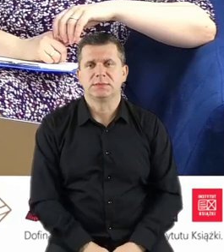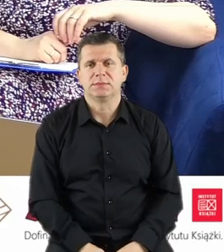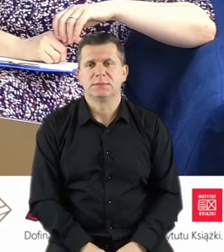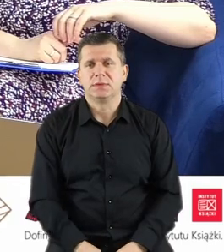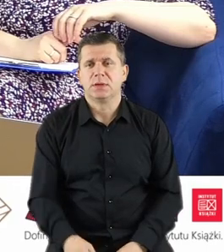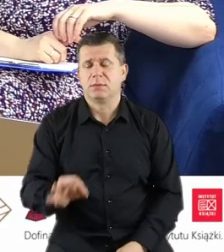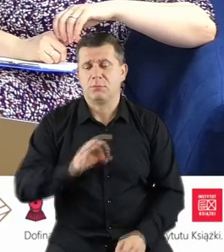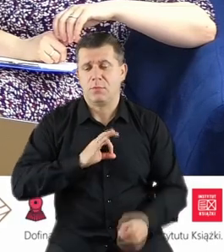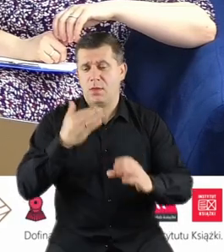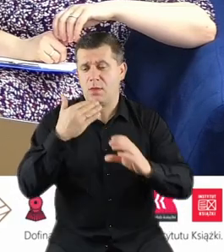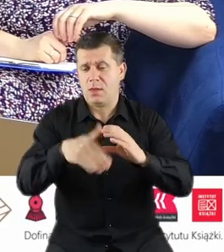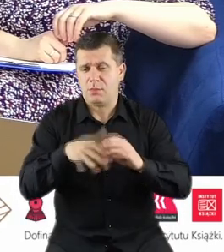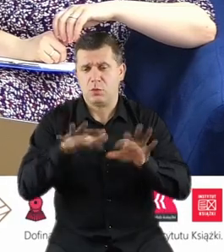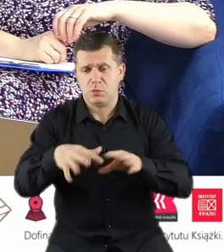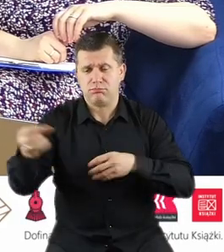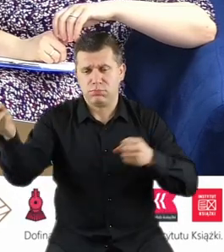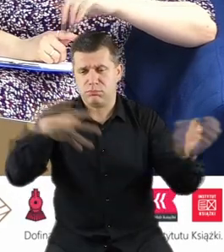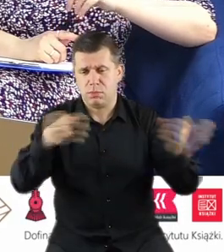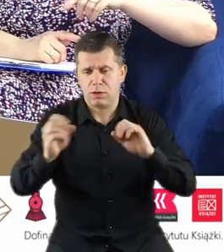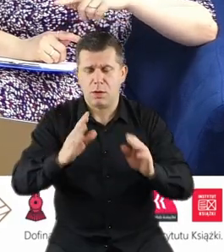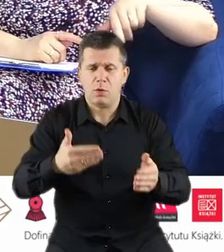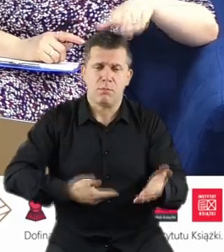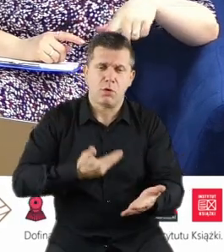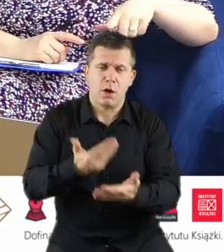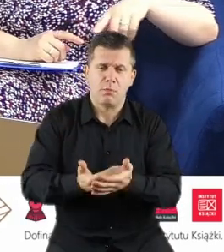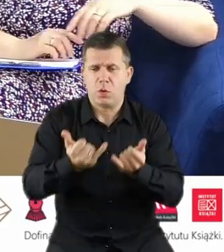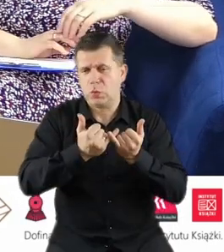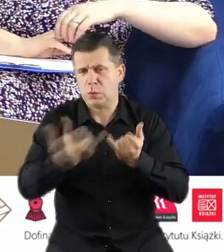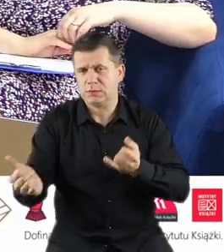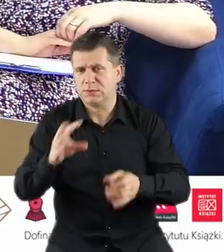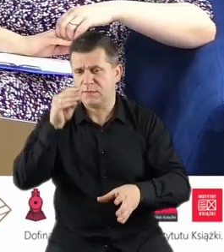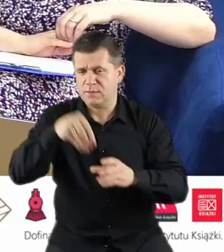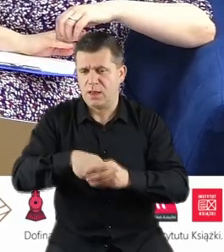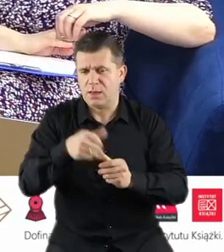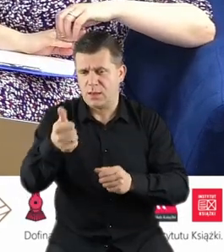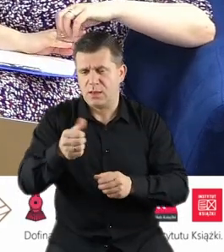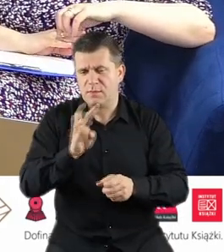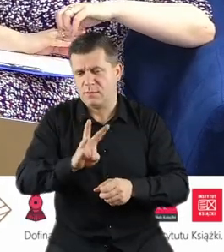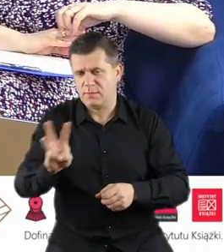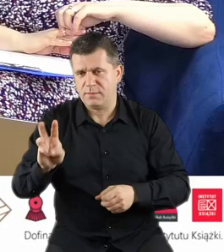Moja skrzynka jest zalewana propozycjami różnymi na jednej ze stron.